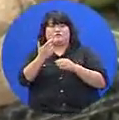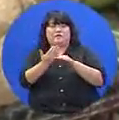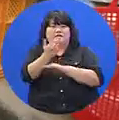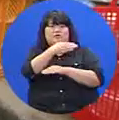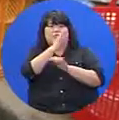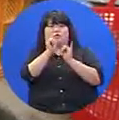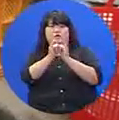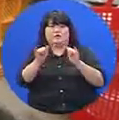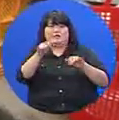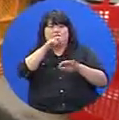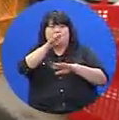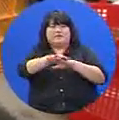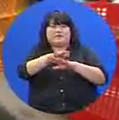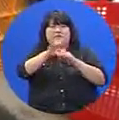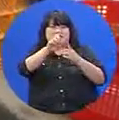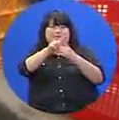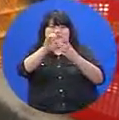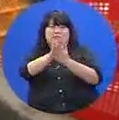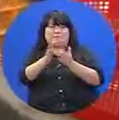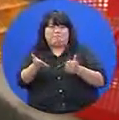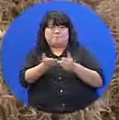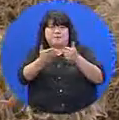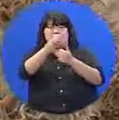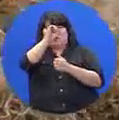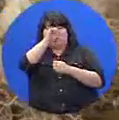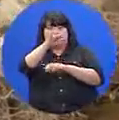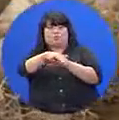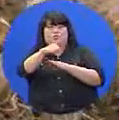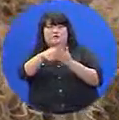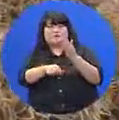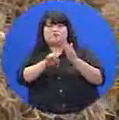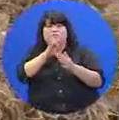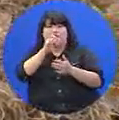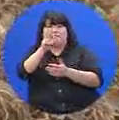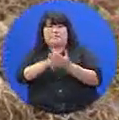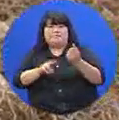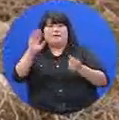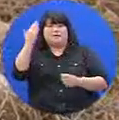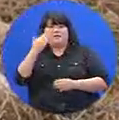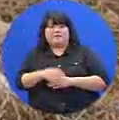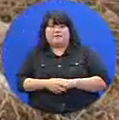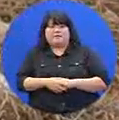노인들이 텃밭에서 직접 재배한 신선한 농산물만을 판매합니다.